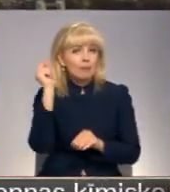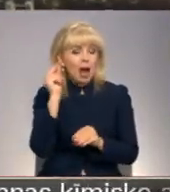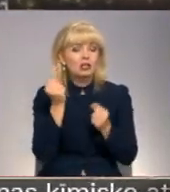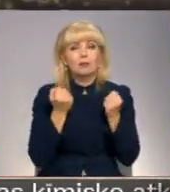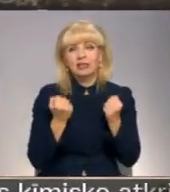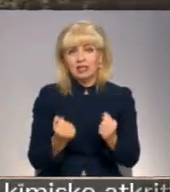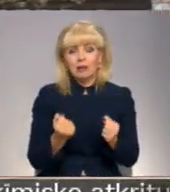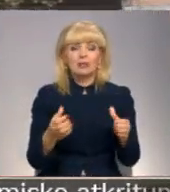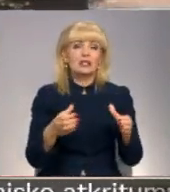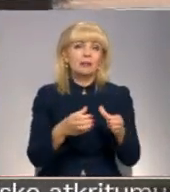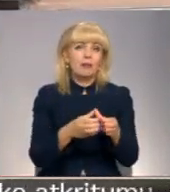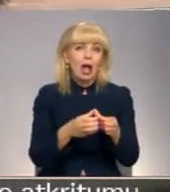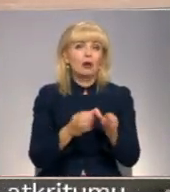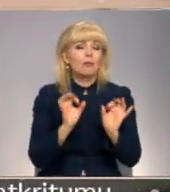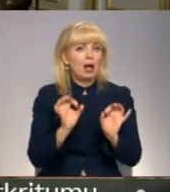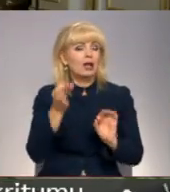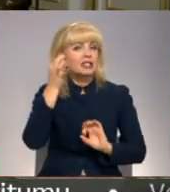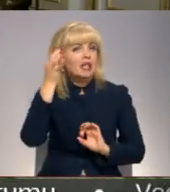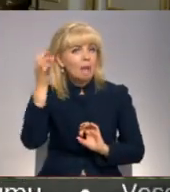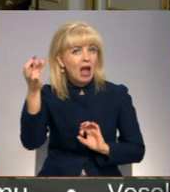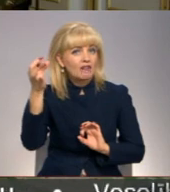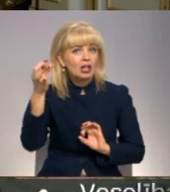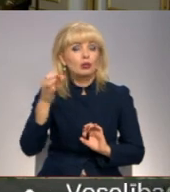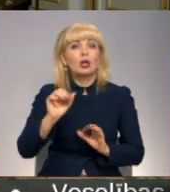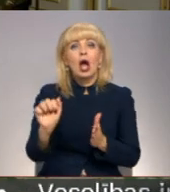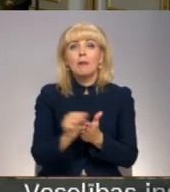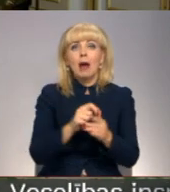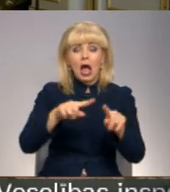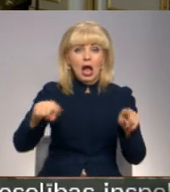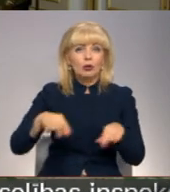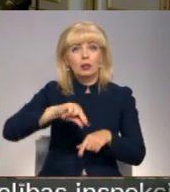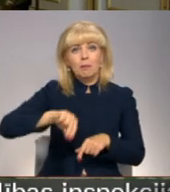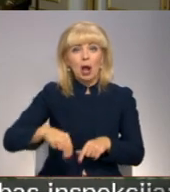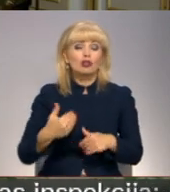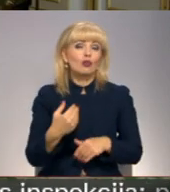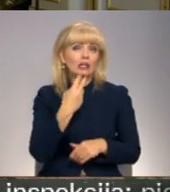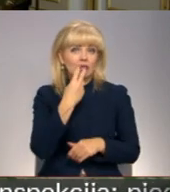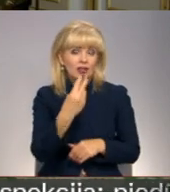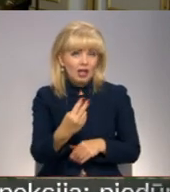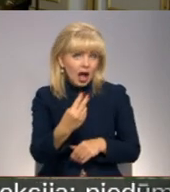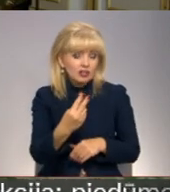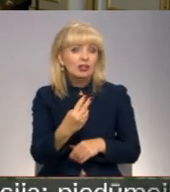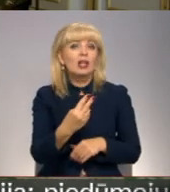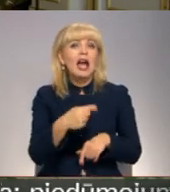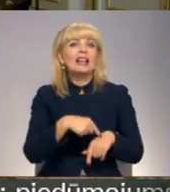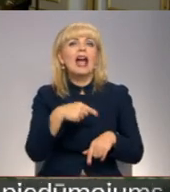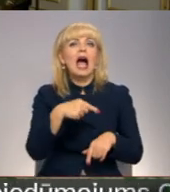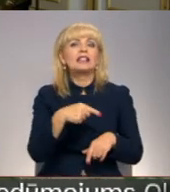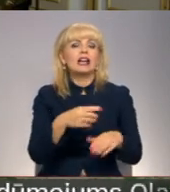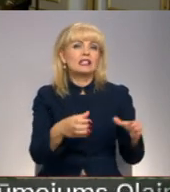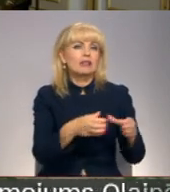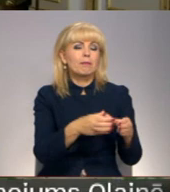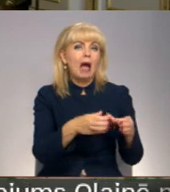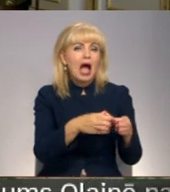stiprinātu spēku savietojamību. Kopš memoranda parakstīšanas šodien var uzskatīt, ka apvienotie reaģēšanas spēki ir